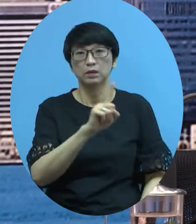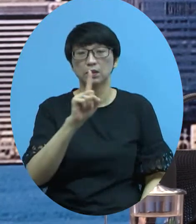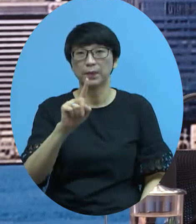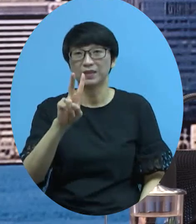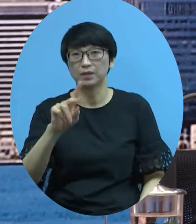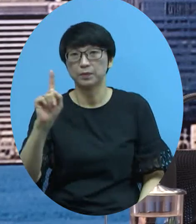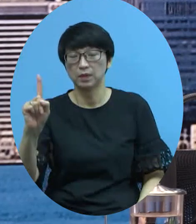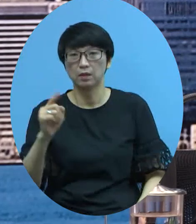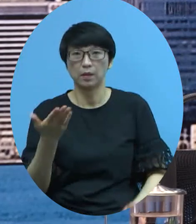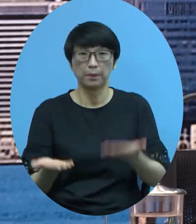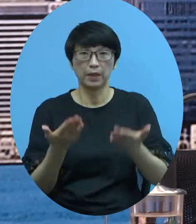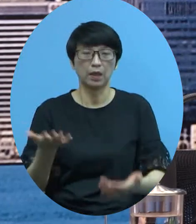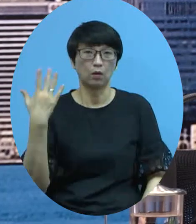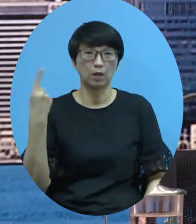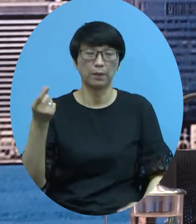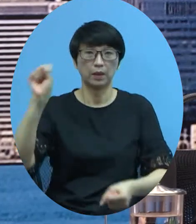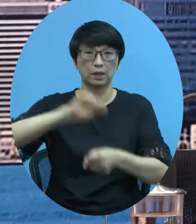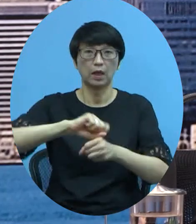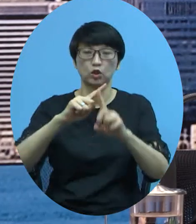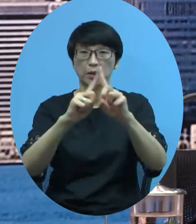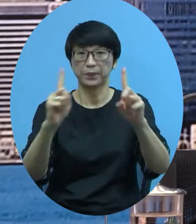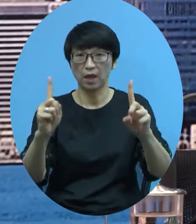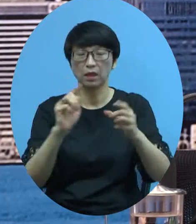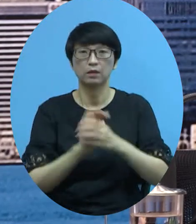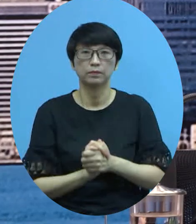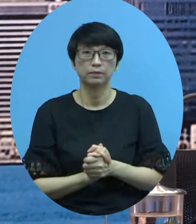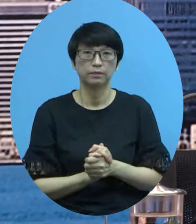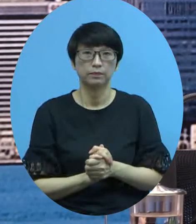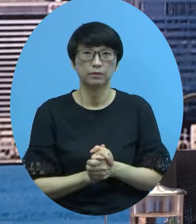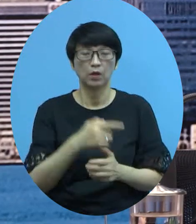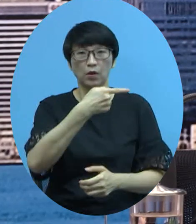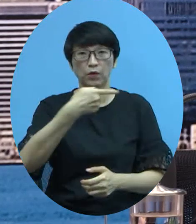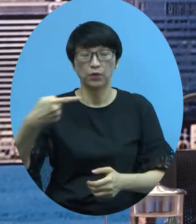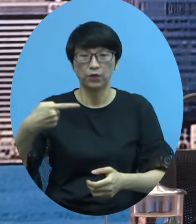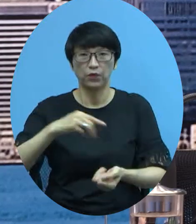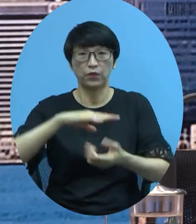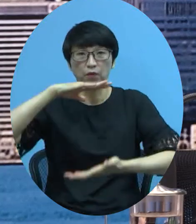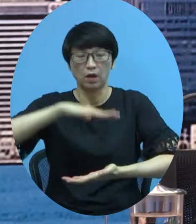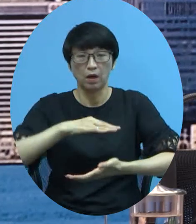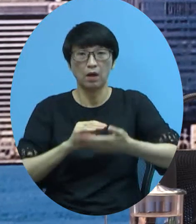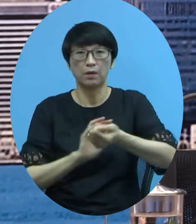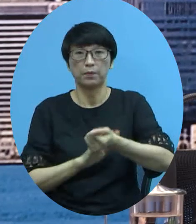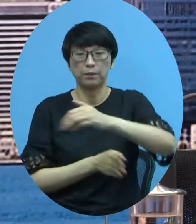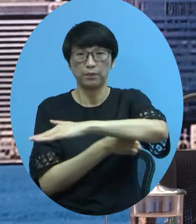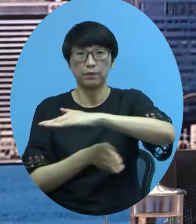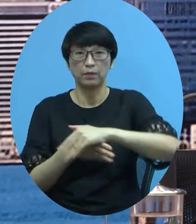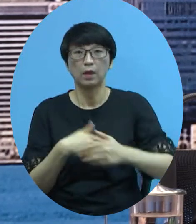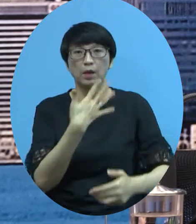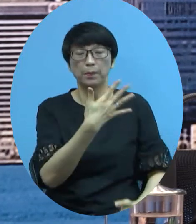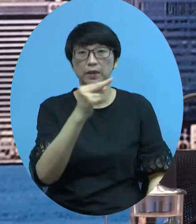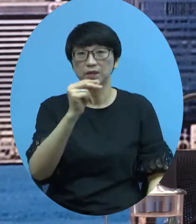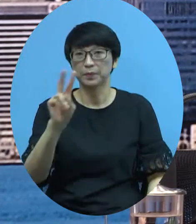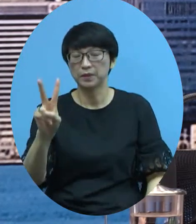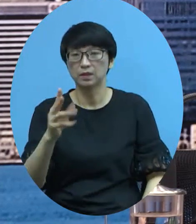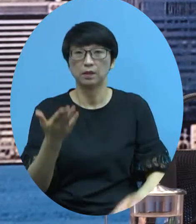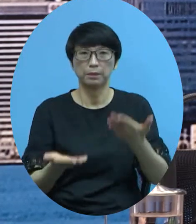1121張，咁比起琴日咧係多咗11張嘅。咁至於負壓病房嗰個數目咧係572間。